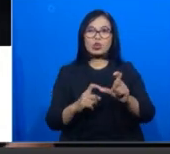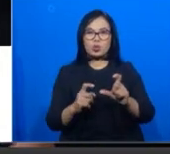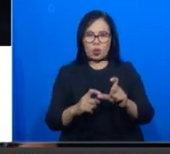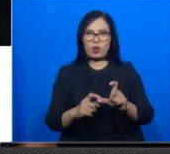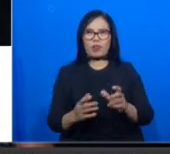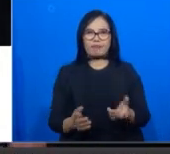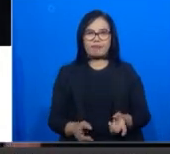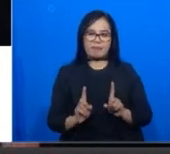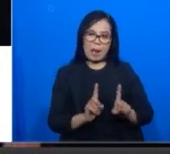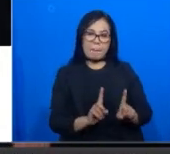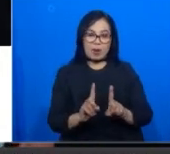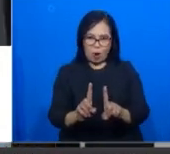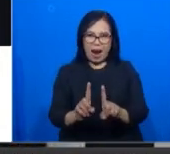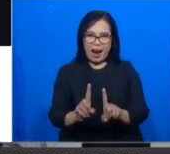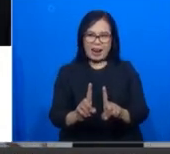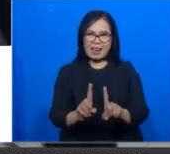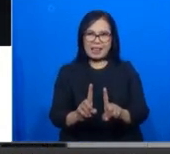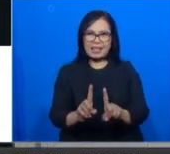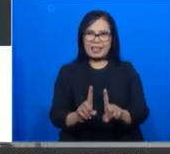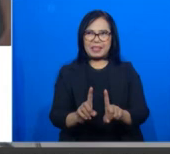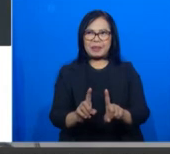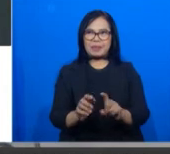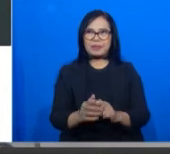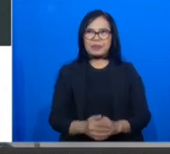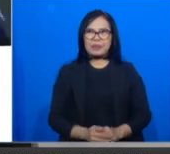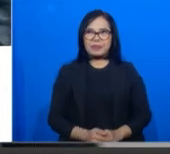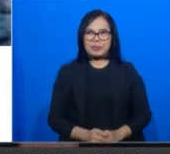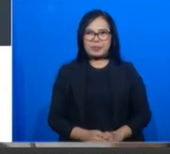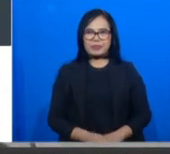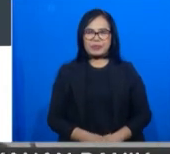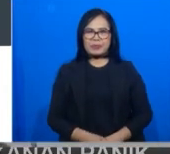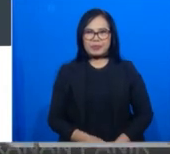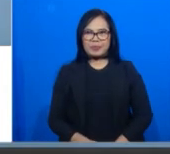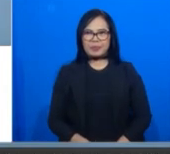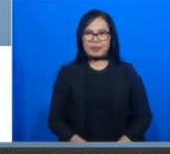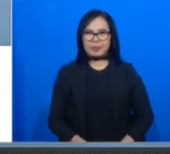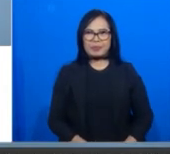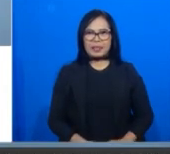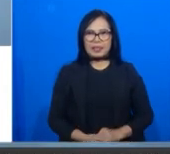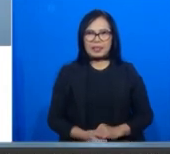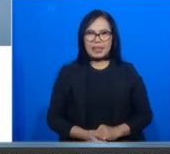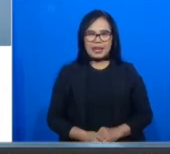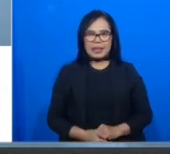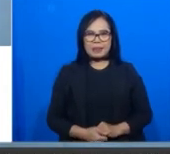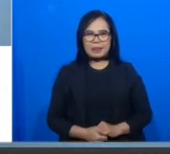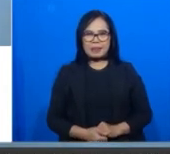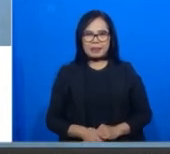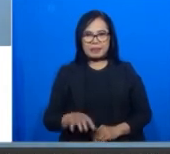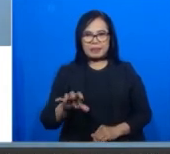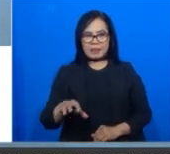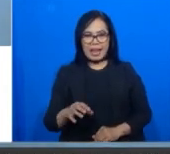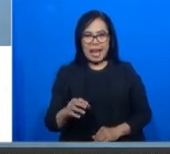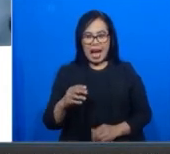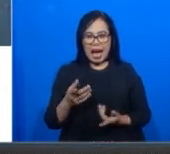Rano. Ia mengomentari dari Tuan Kamil yang hendak membangun Giant Seawall di Jakarta Utara seperti di